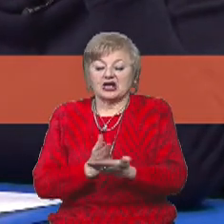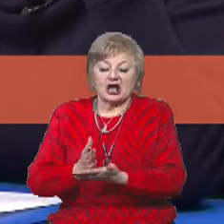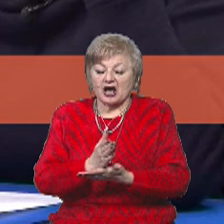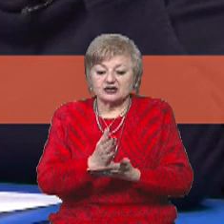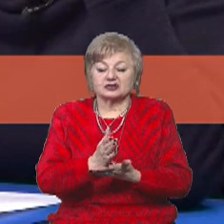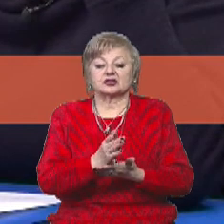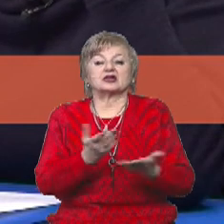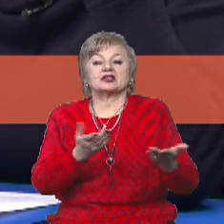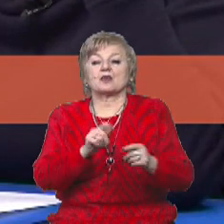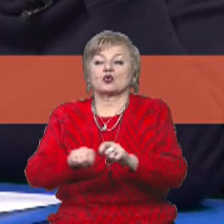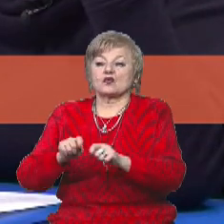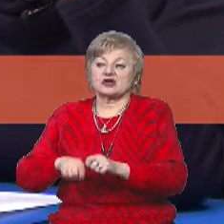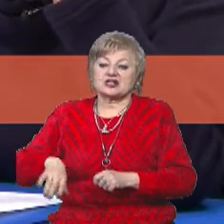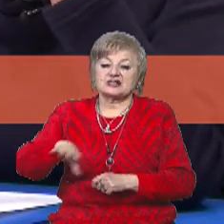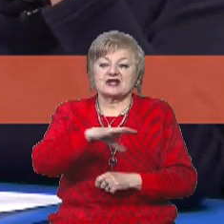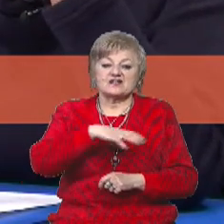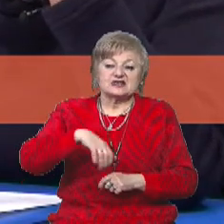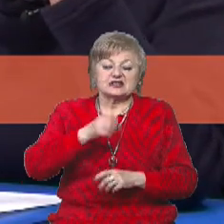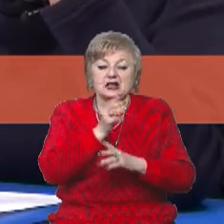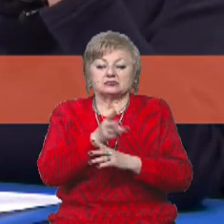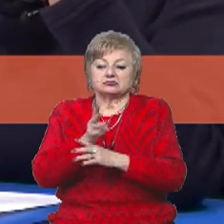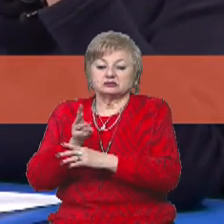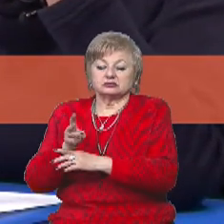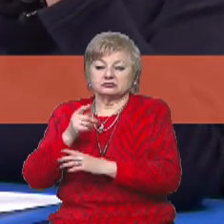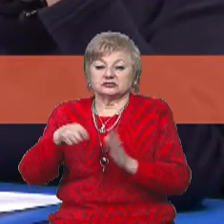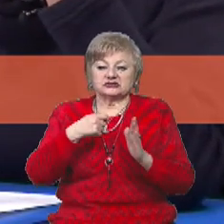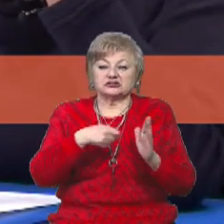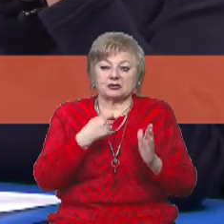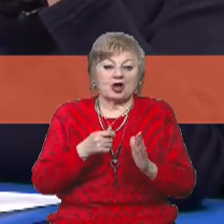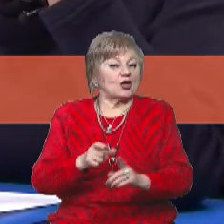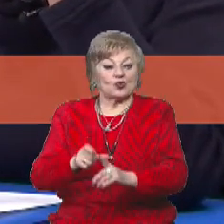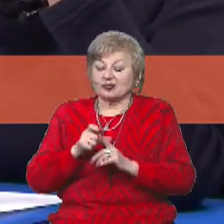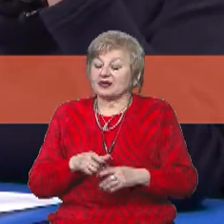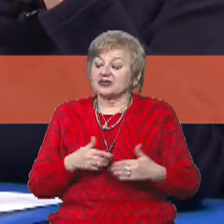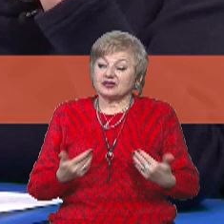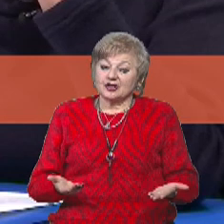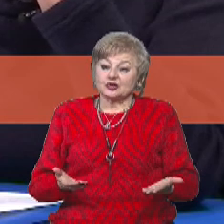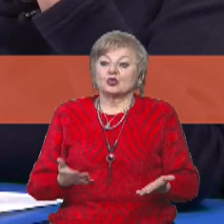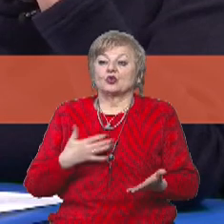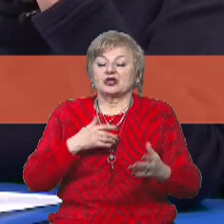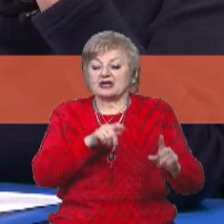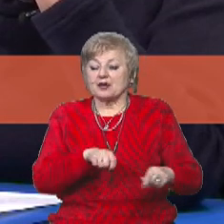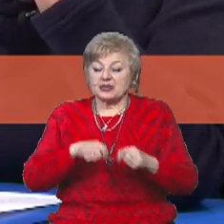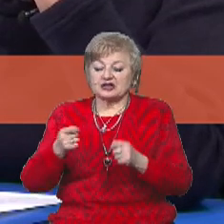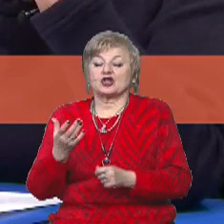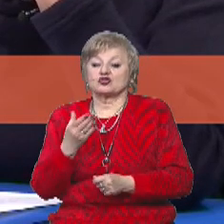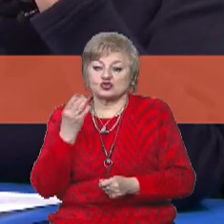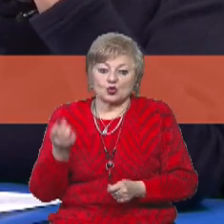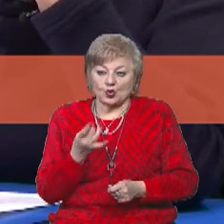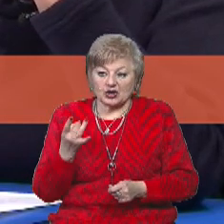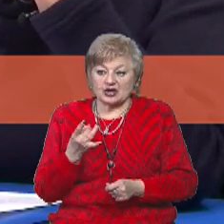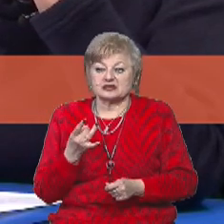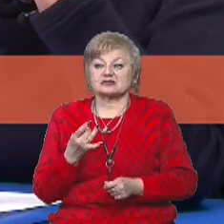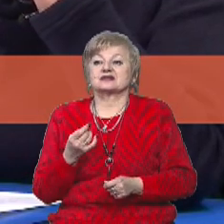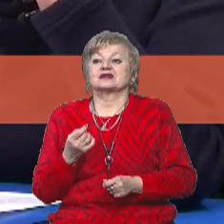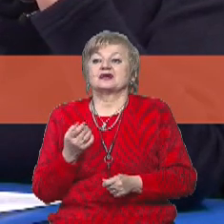громадського моніторингу. Під всі камери, під все, і відповіді не було. Потім я передала ще раз, і вчора ми ще раз